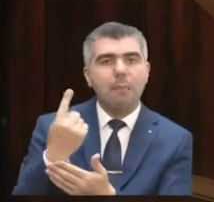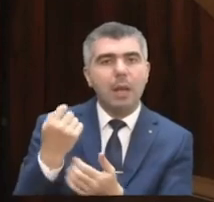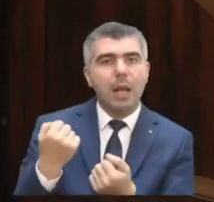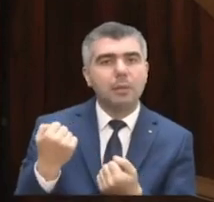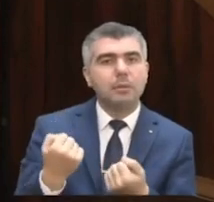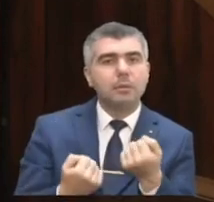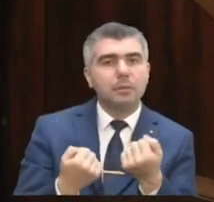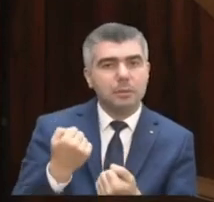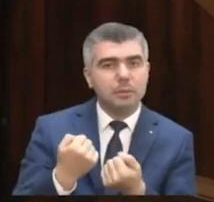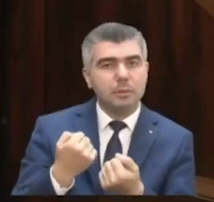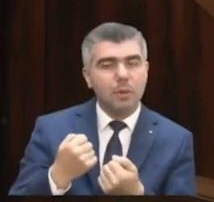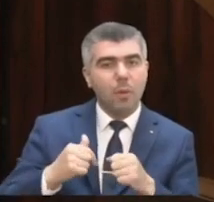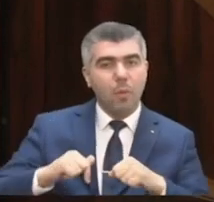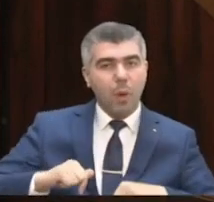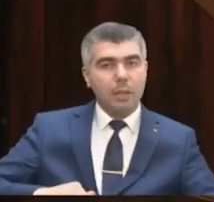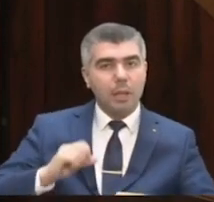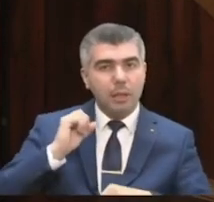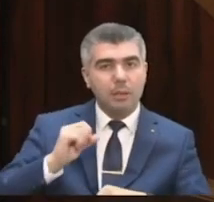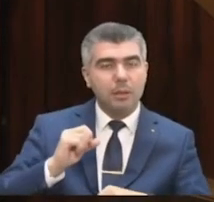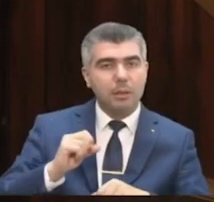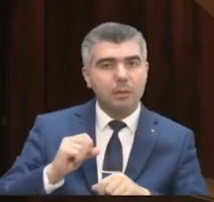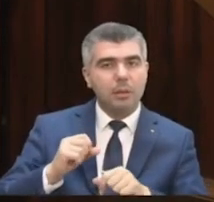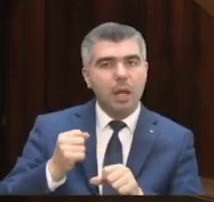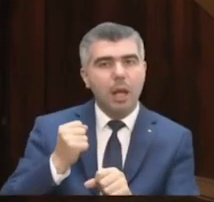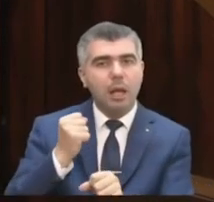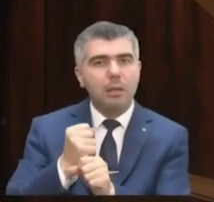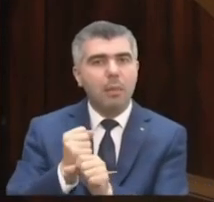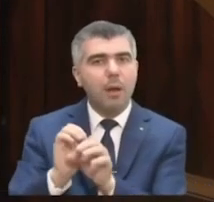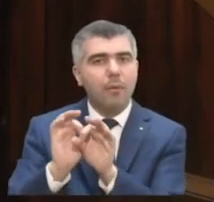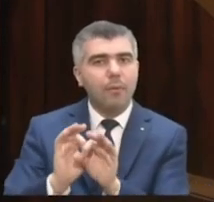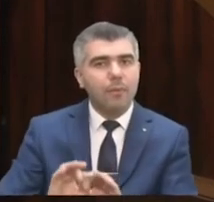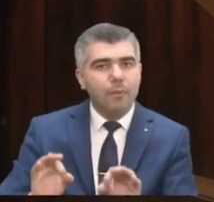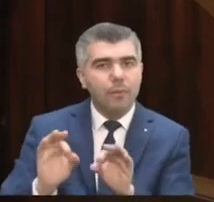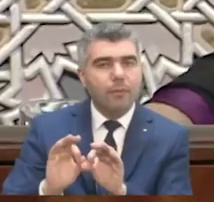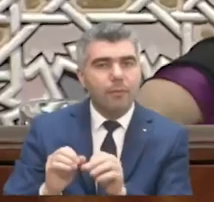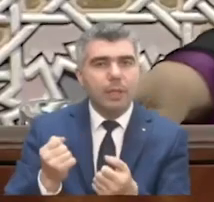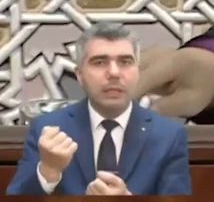التابعه لوزارتكم السيد الوزير، اما في وضعيه مزريه واما بدون